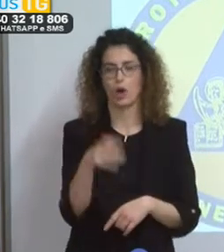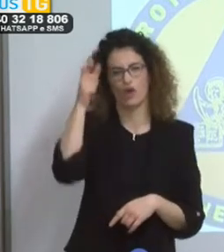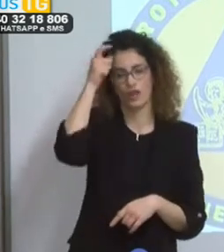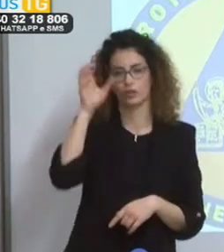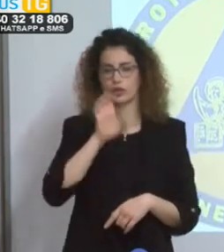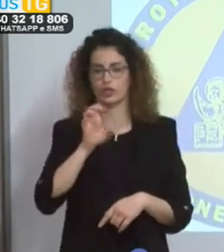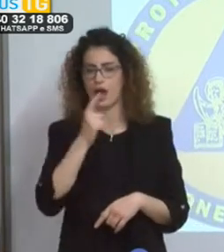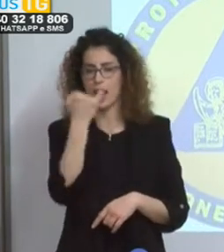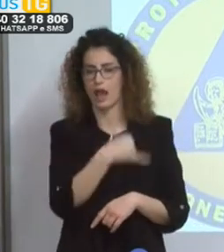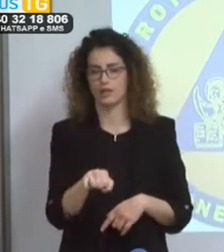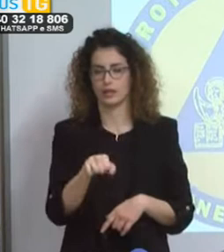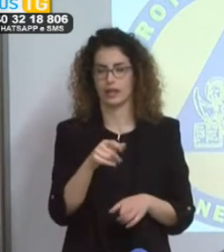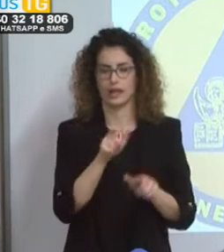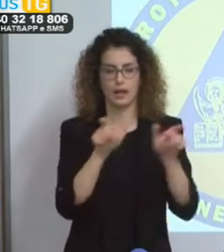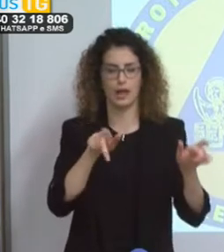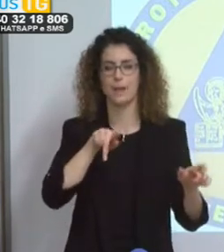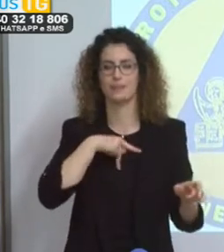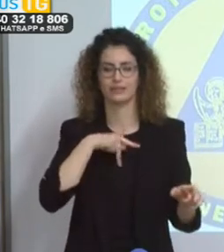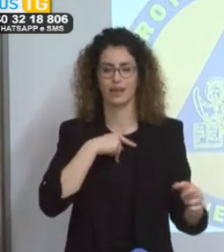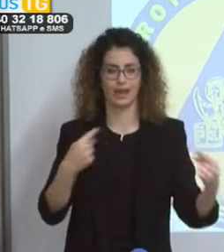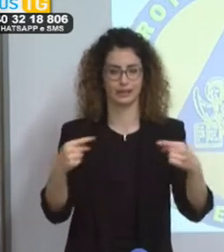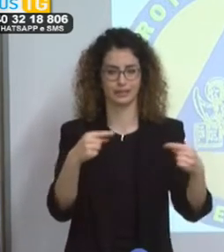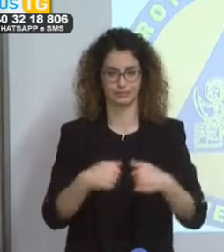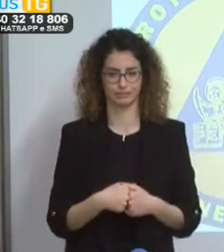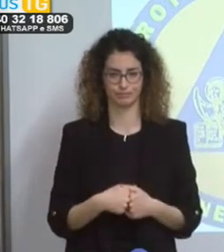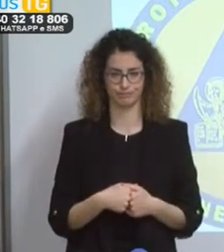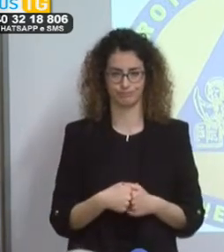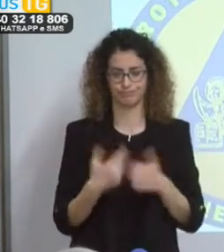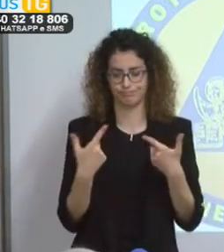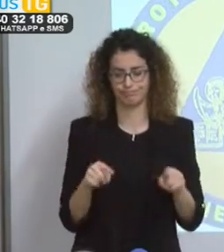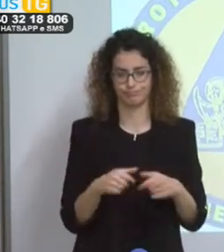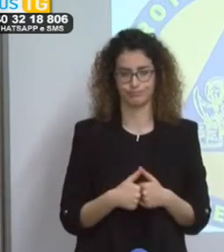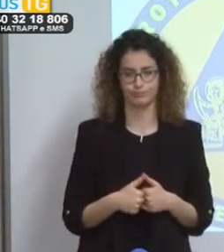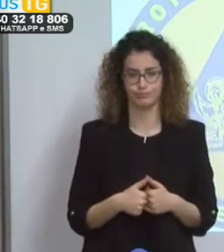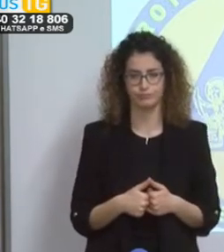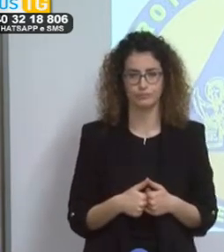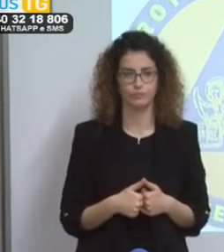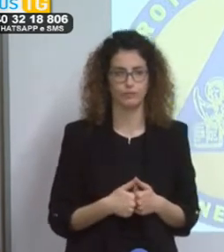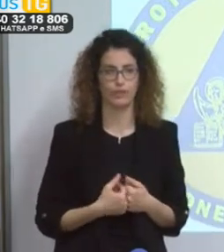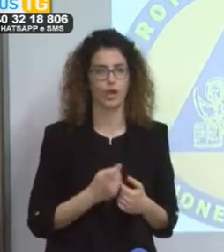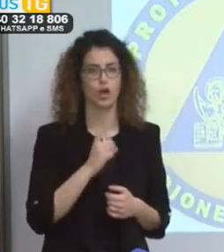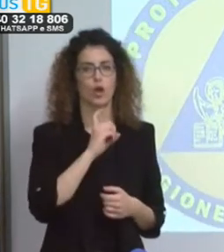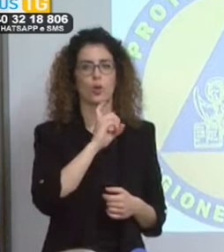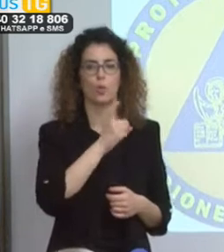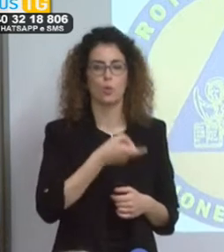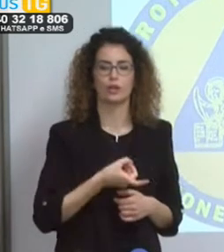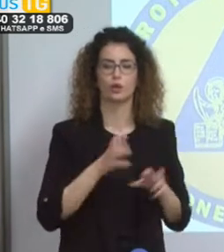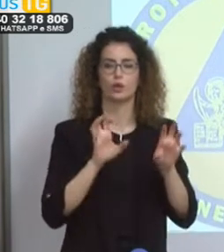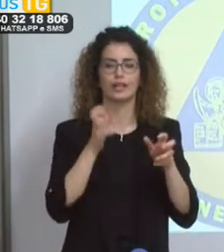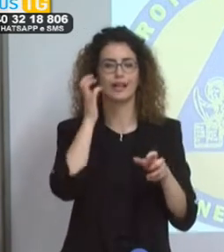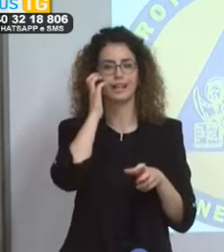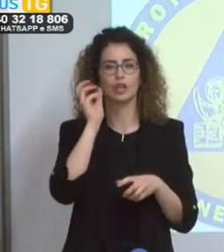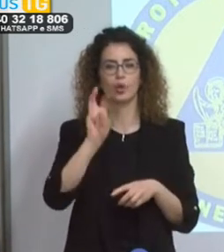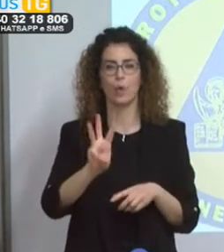certo. Però ci sta fino in fondo questo ragionamento, ne ho già parlato. Guido Ole, Radio Wellness.